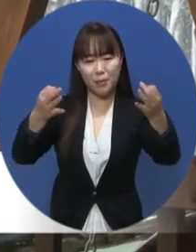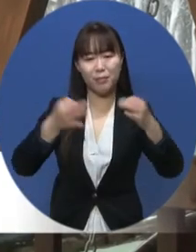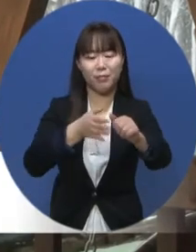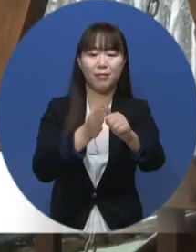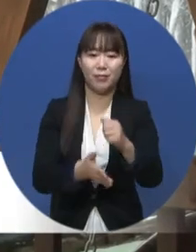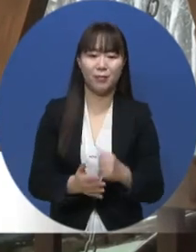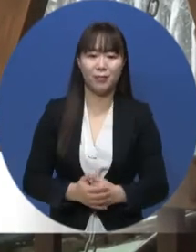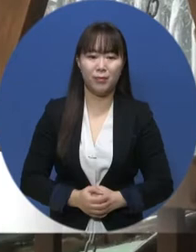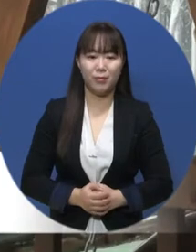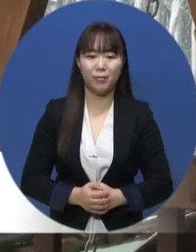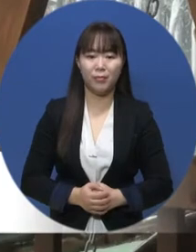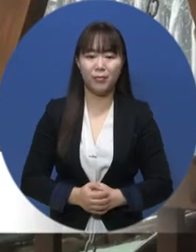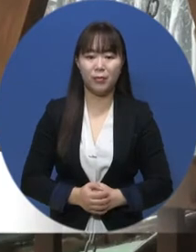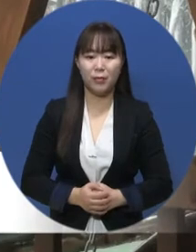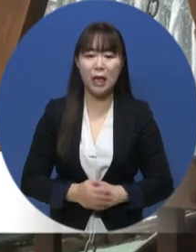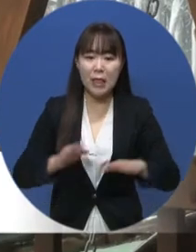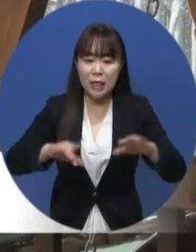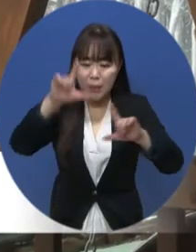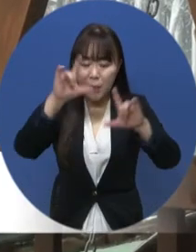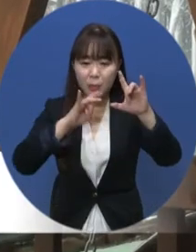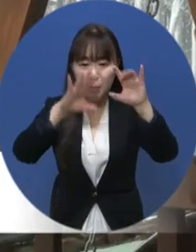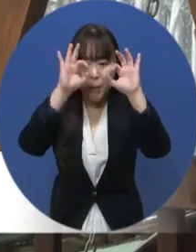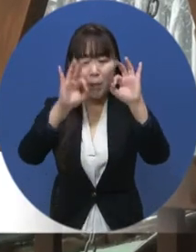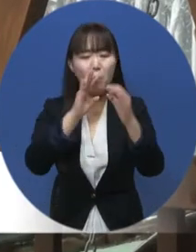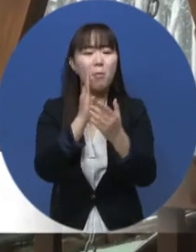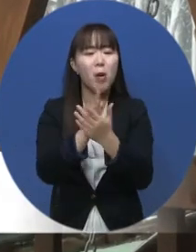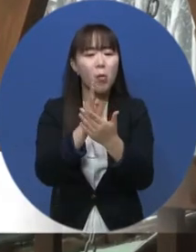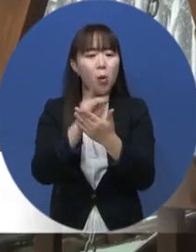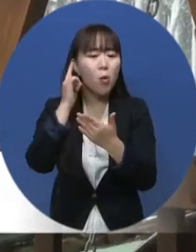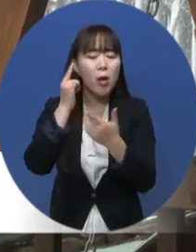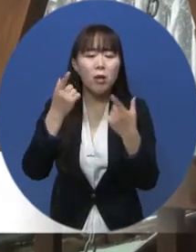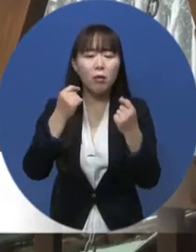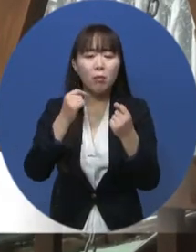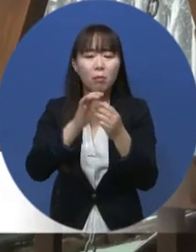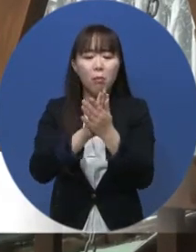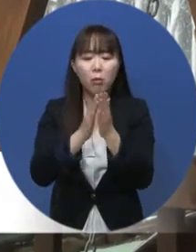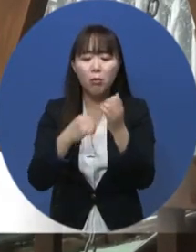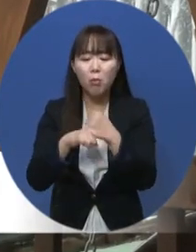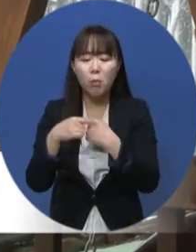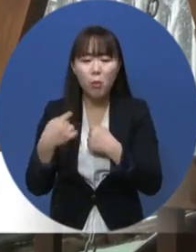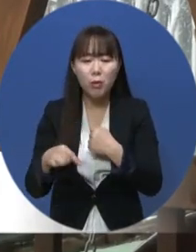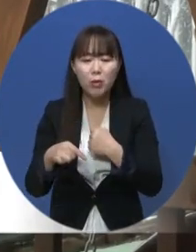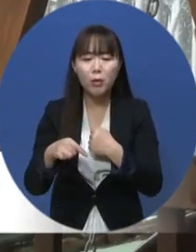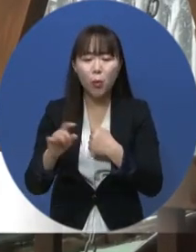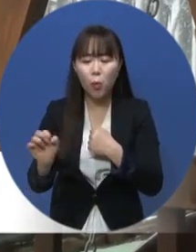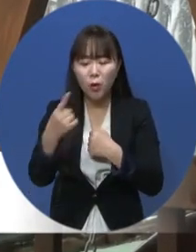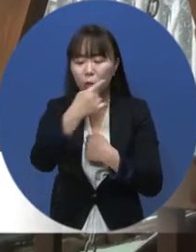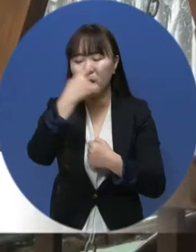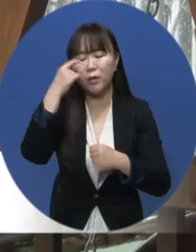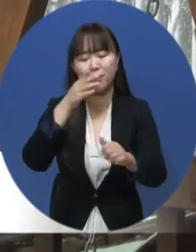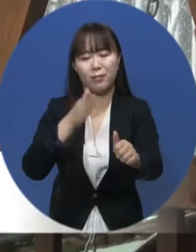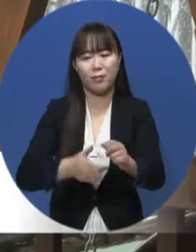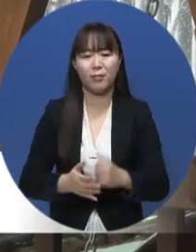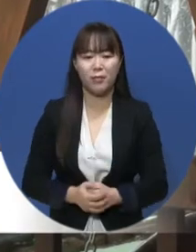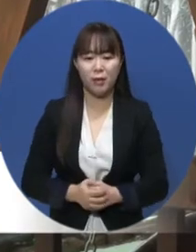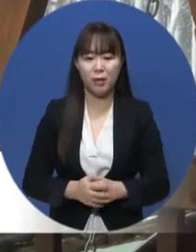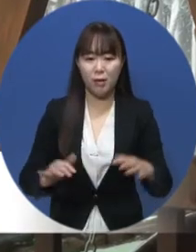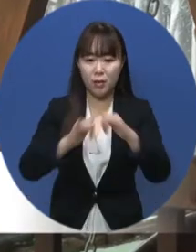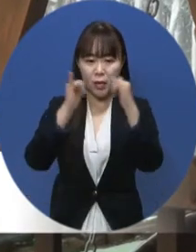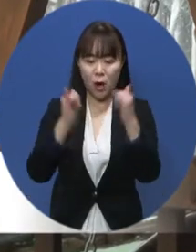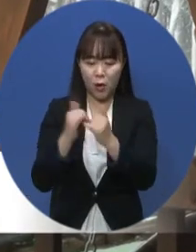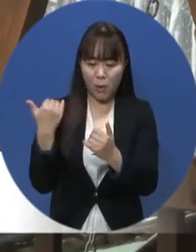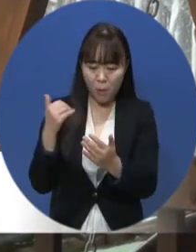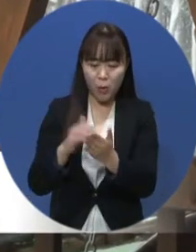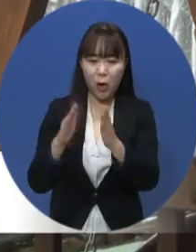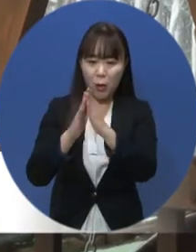좋겠습니다. 집의 모습만 보지 마시고 왜 이렇게 됐나 원인을 좀 봐주세요. 사회 복귀하고